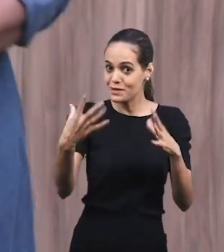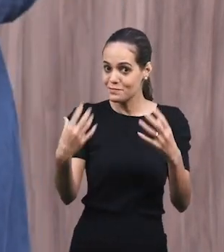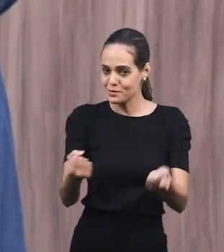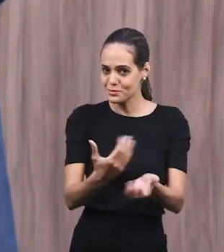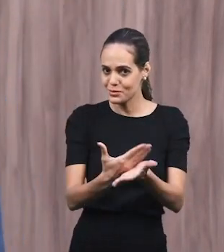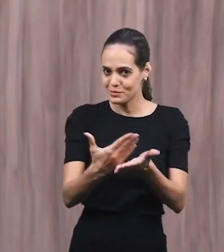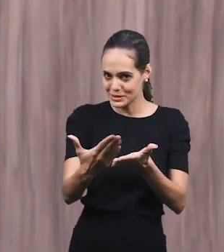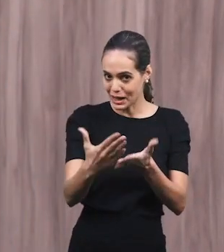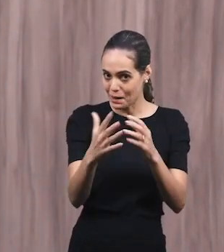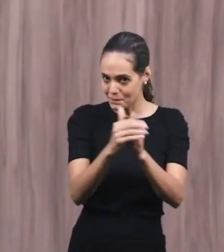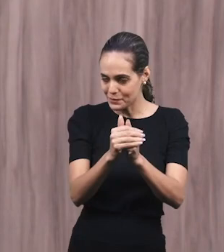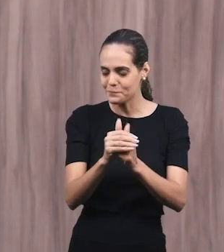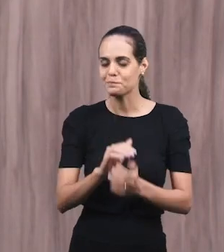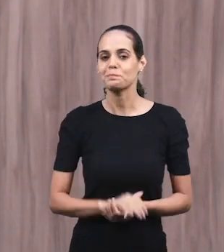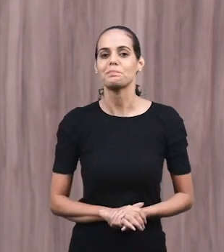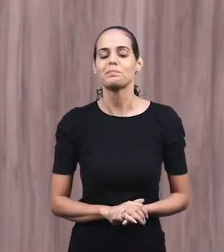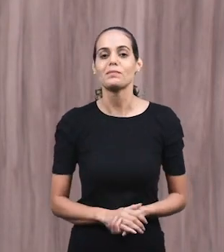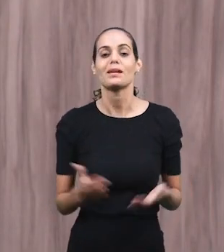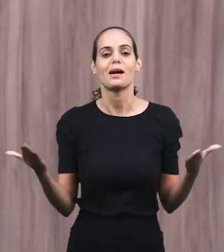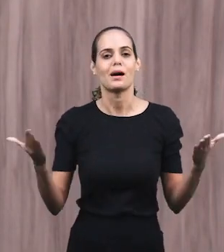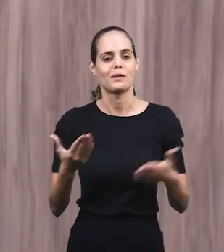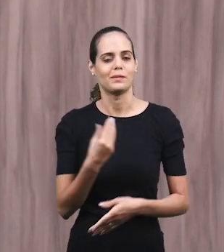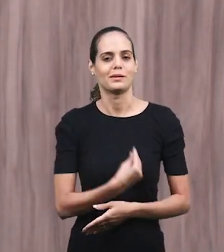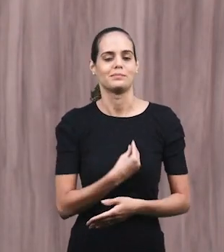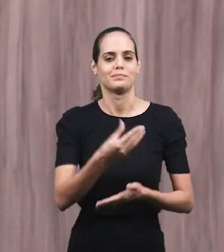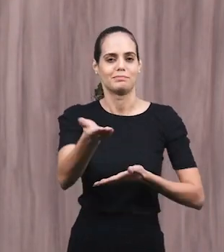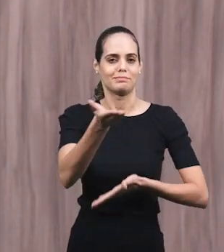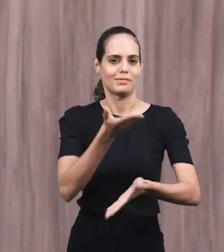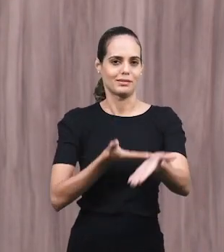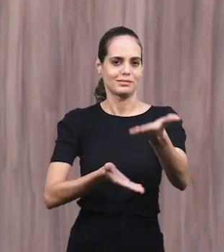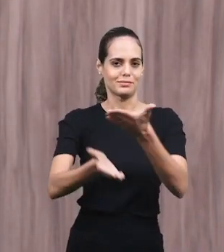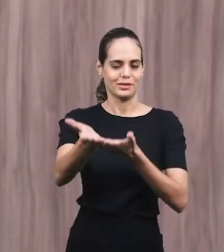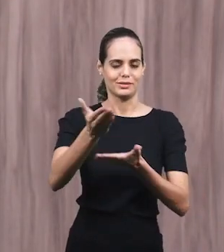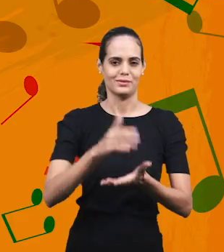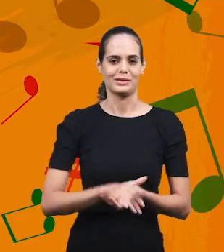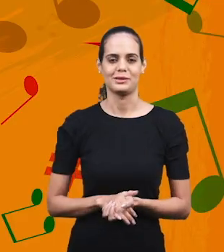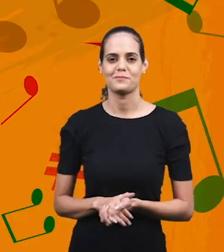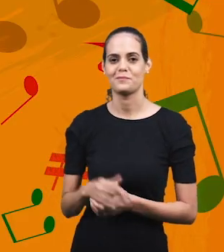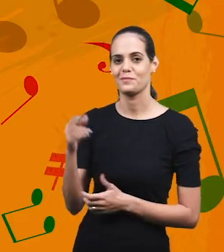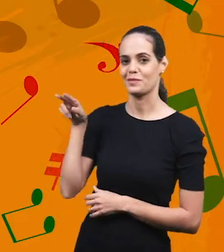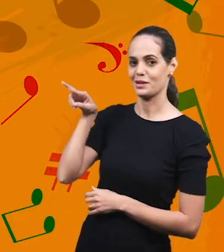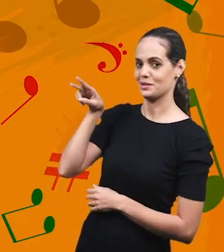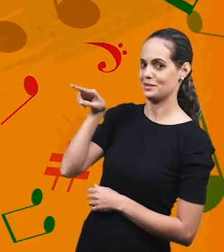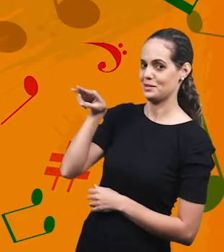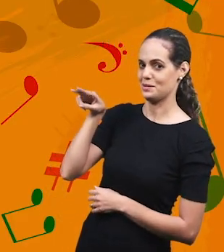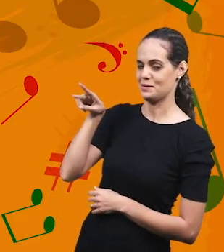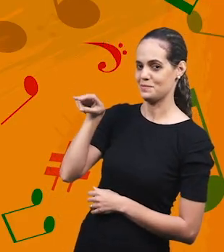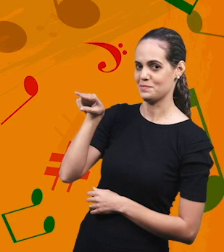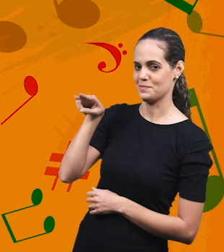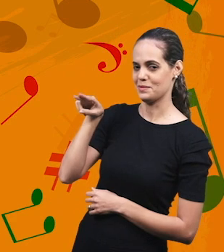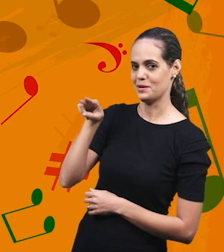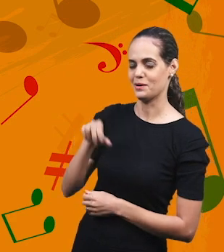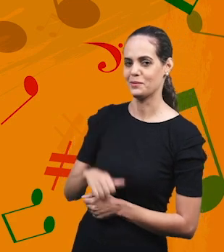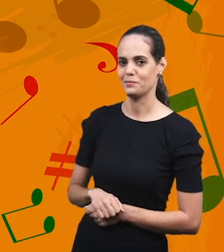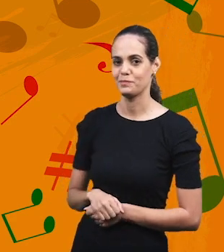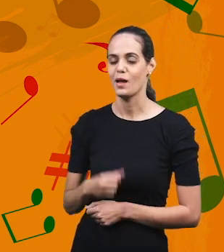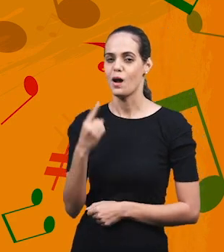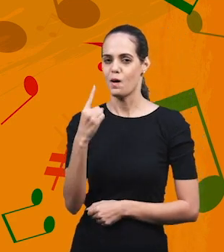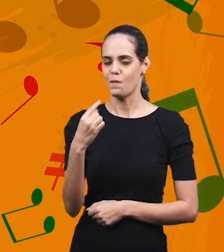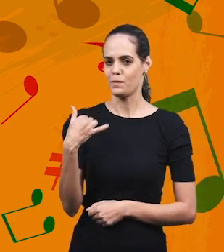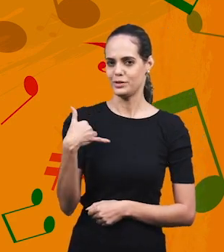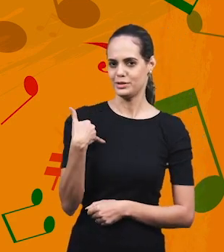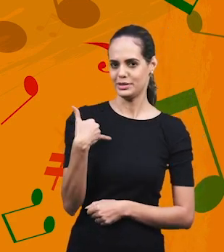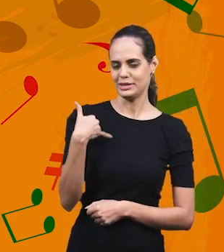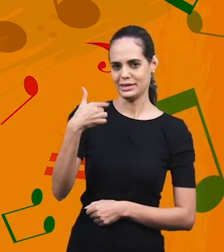commencer. Je vous attends. Amen. Maintenant, nous passons à nos participations. Voici les